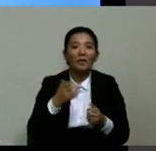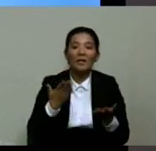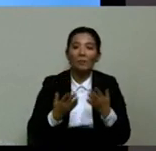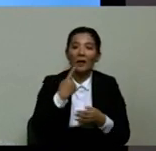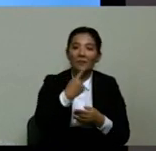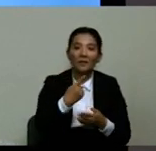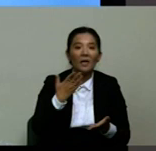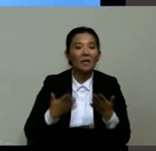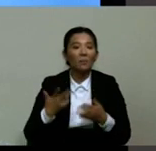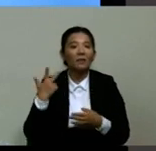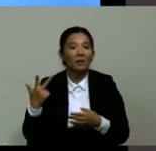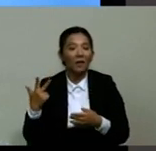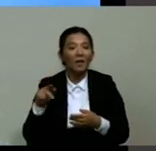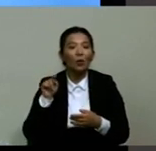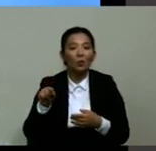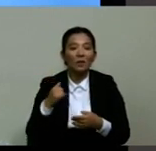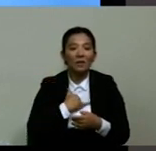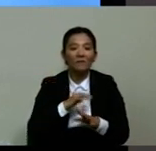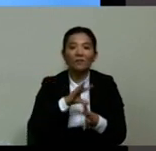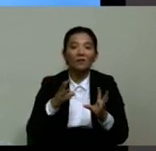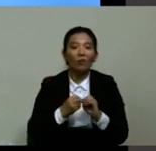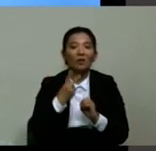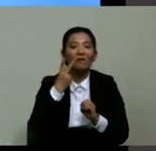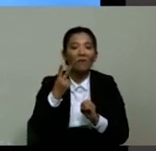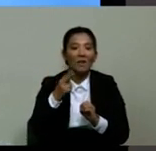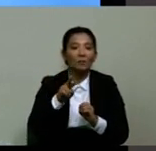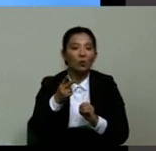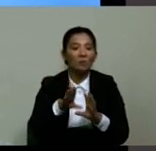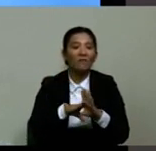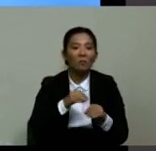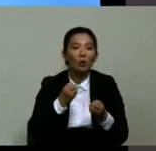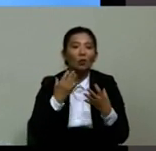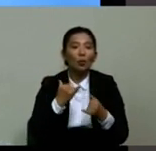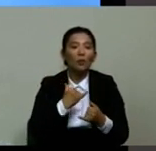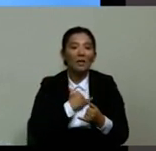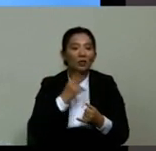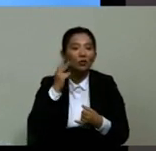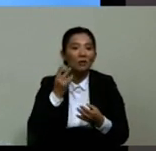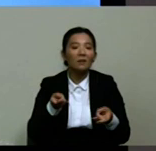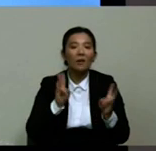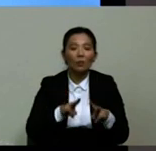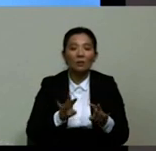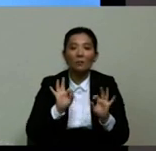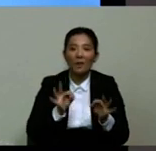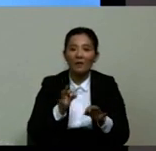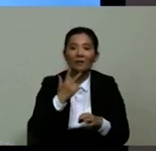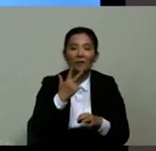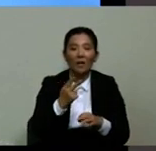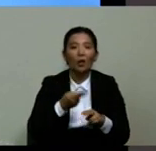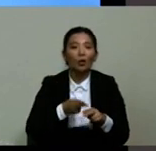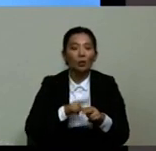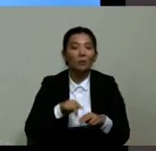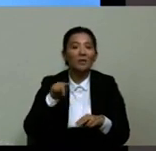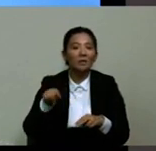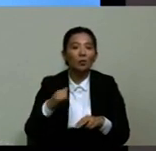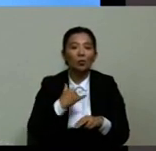1, либо 3. То есть у нас всего 2 способа выбора. Сколько у нас цифр остается? Правильно, 3. То есть